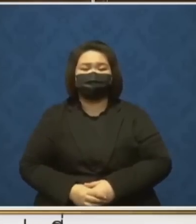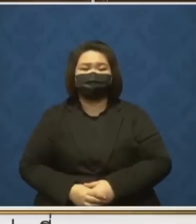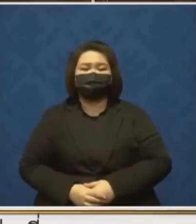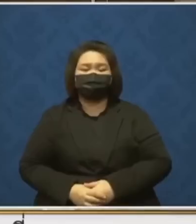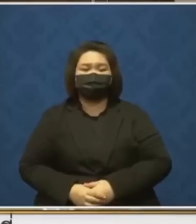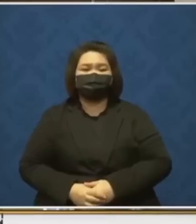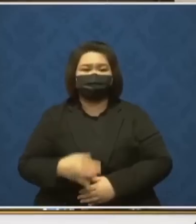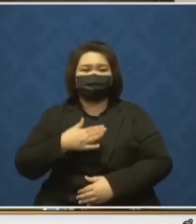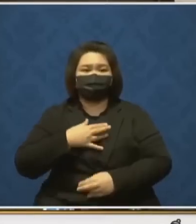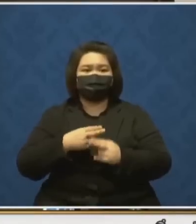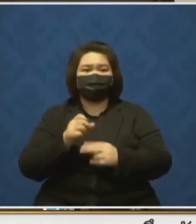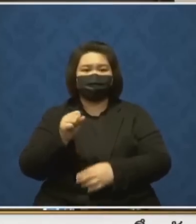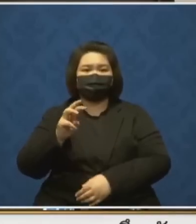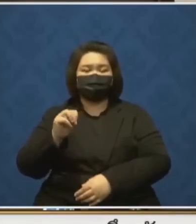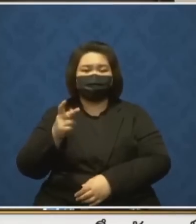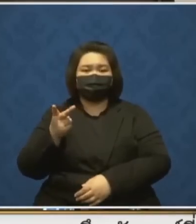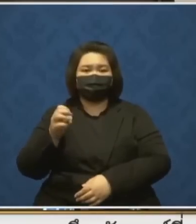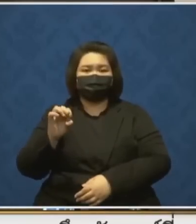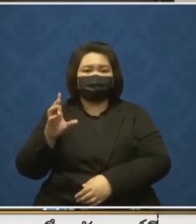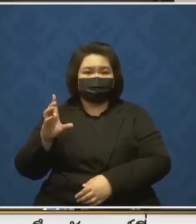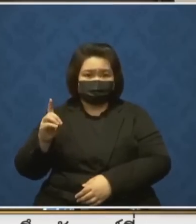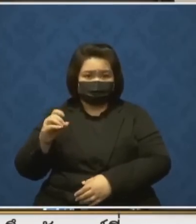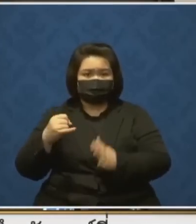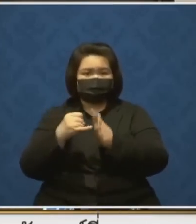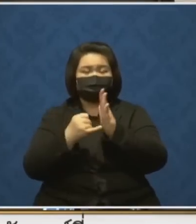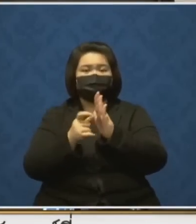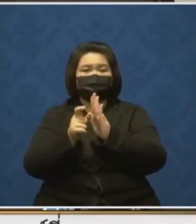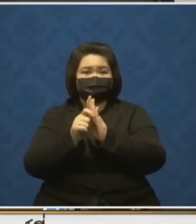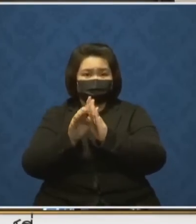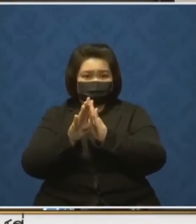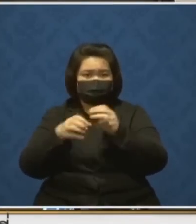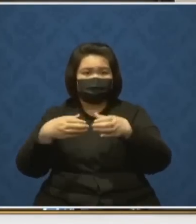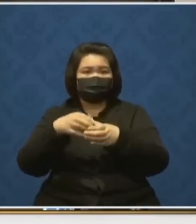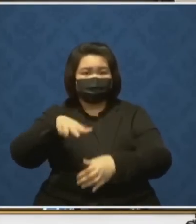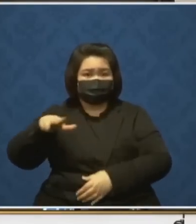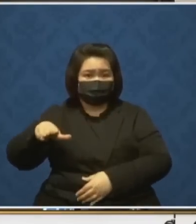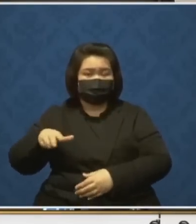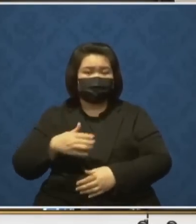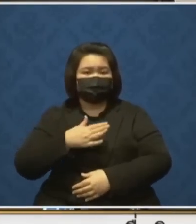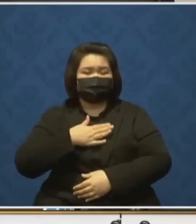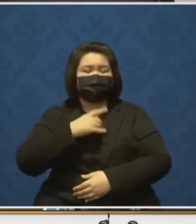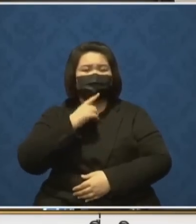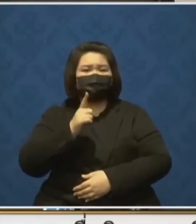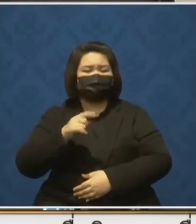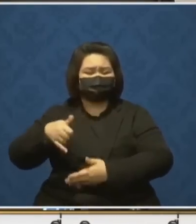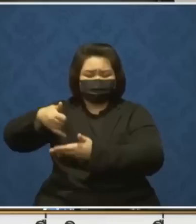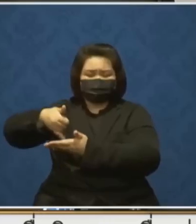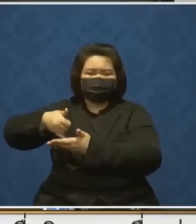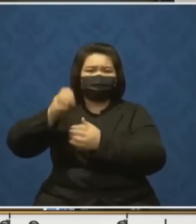น. สมคี้พII ของเพื่ไทยบ pad ลัชัธี climatica ท่านระัตีรู้ขนต่อบ